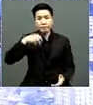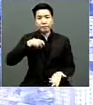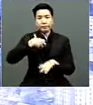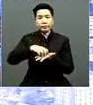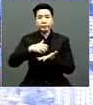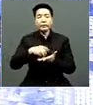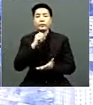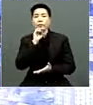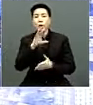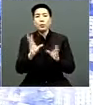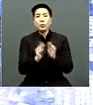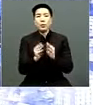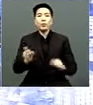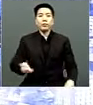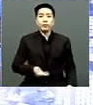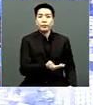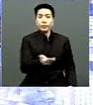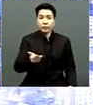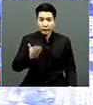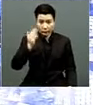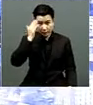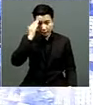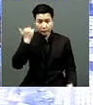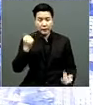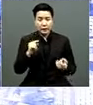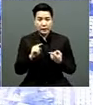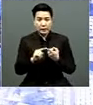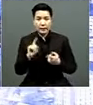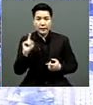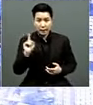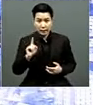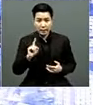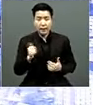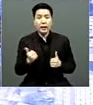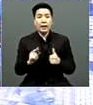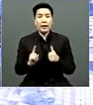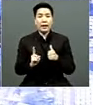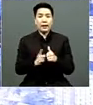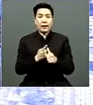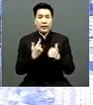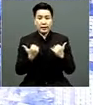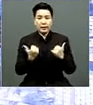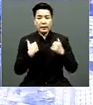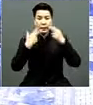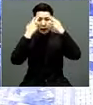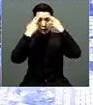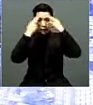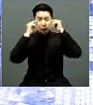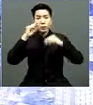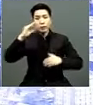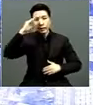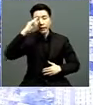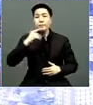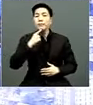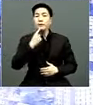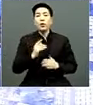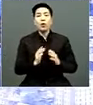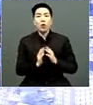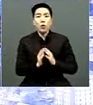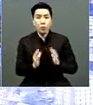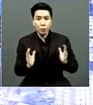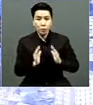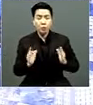ได้แจ้งที่ประชุมทราบก่อนนะครับในช่วงต้นนี้อันแรกท่านก็กล่าวขอบคุณนะครับต่อ